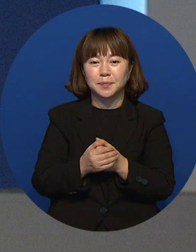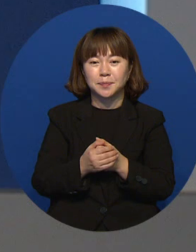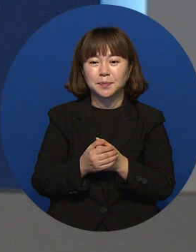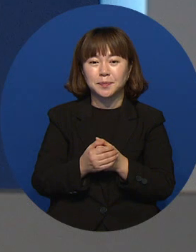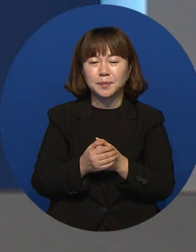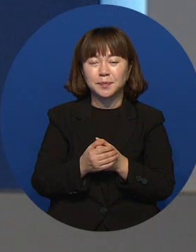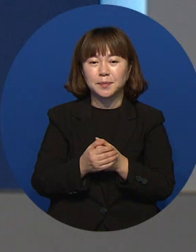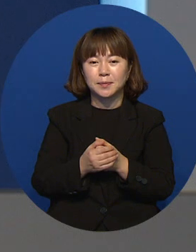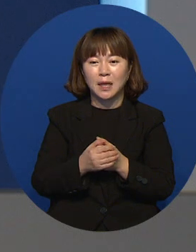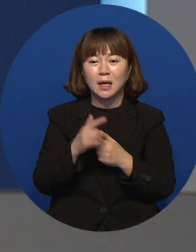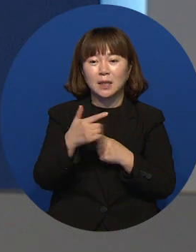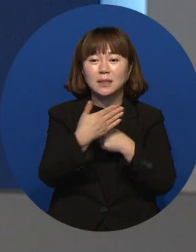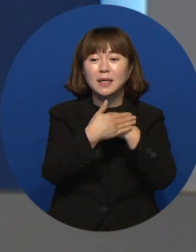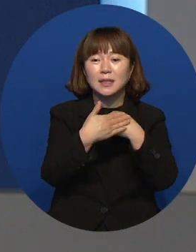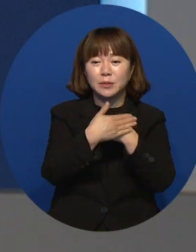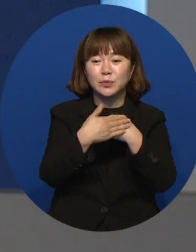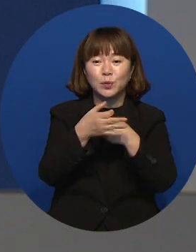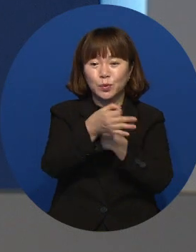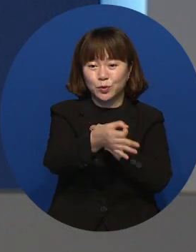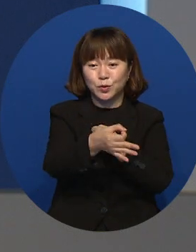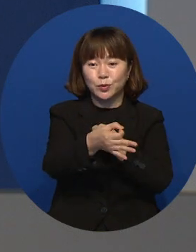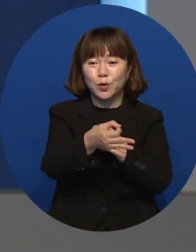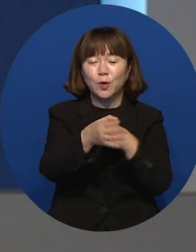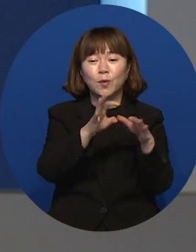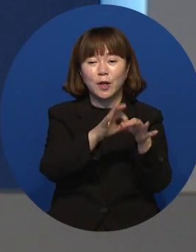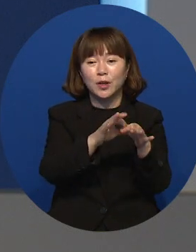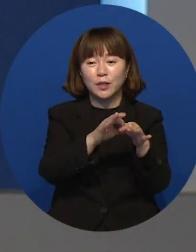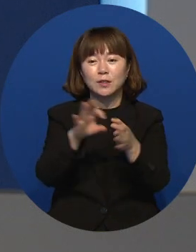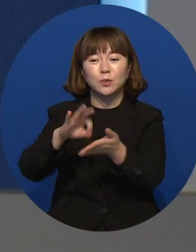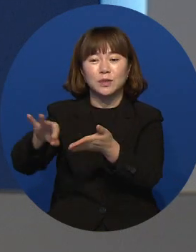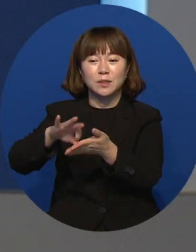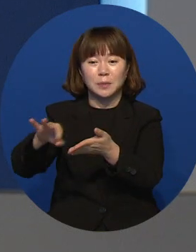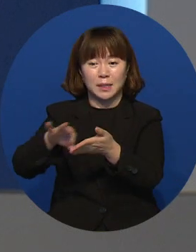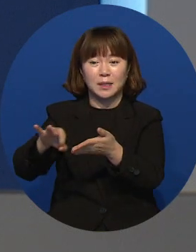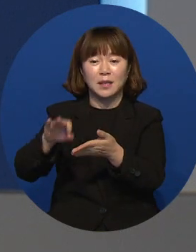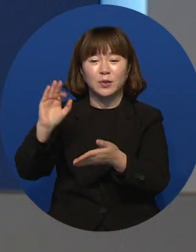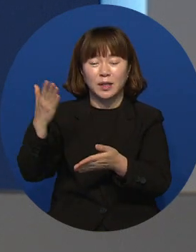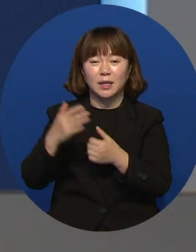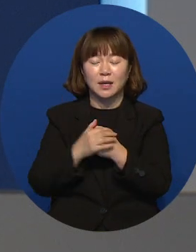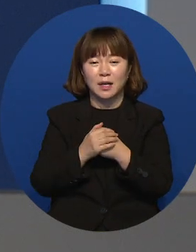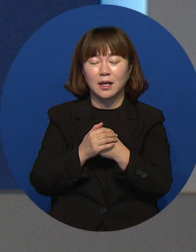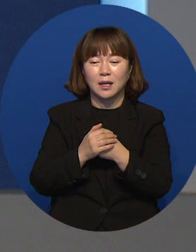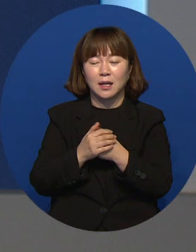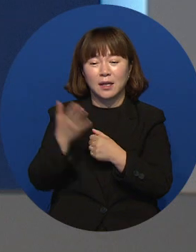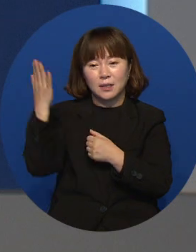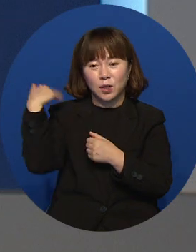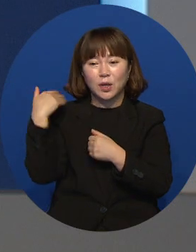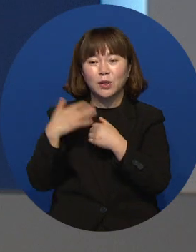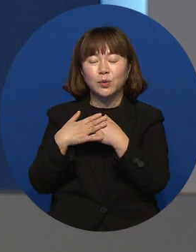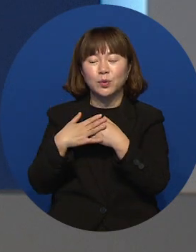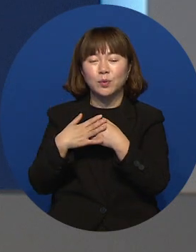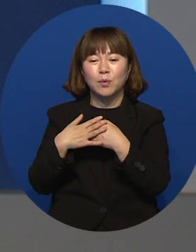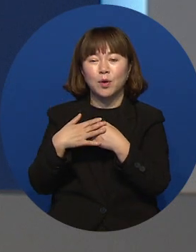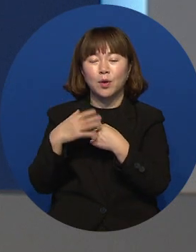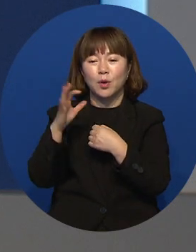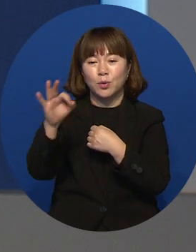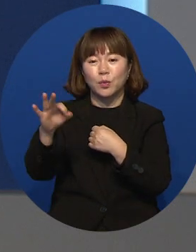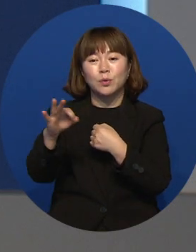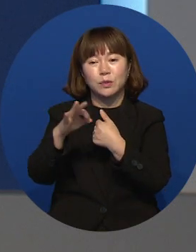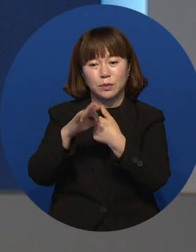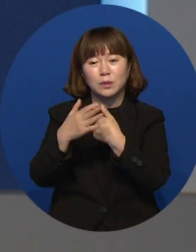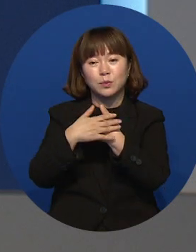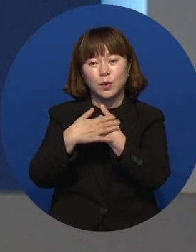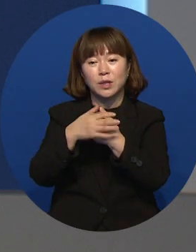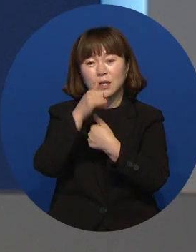소비로 연결 되어지는 거기 때문에 어 기존의 뭐 이젠 피부가 제공돼 썼지만 은 이후에도 일정